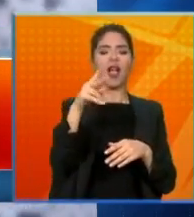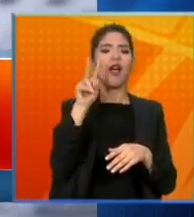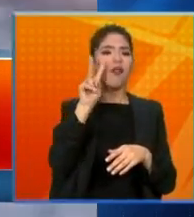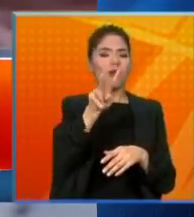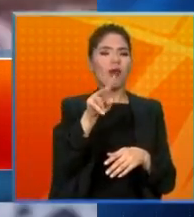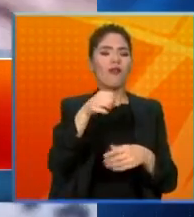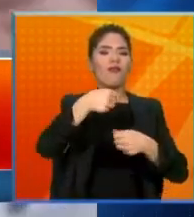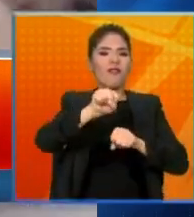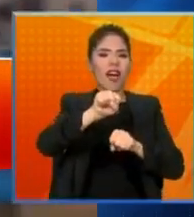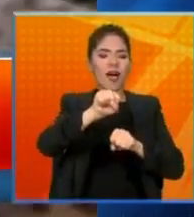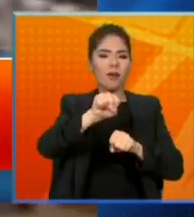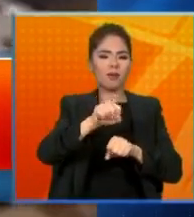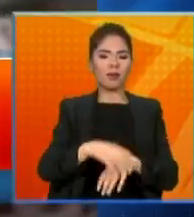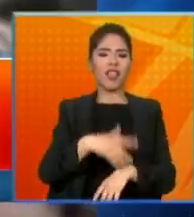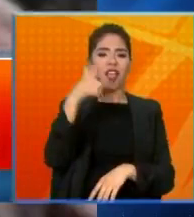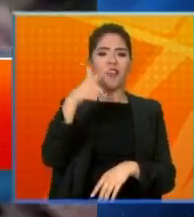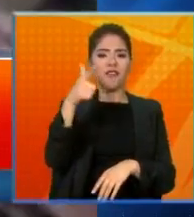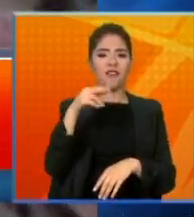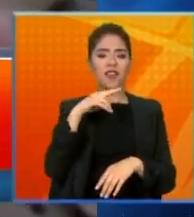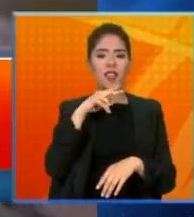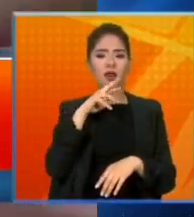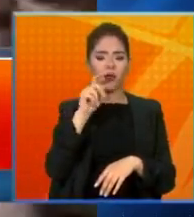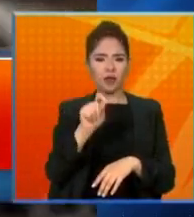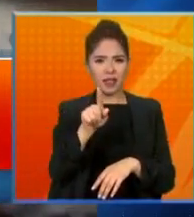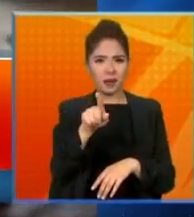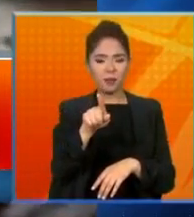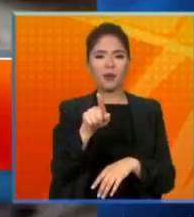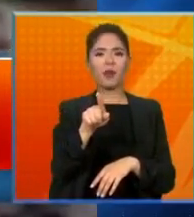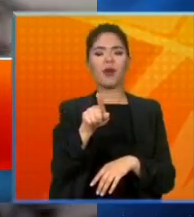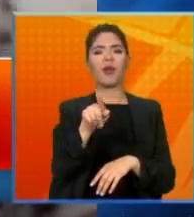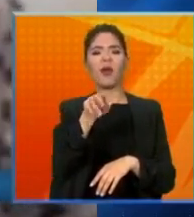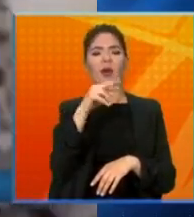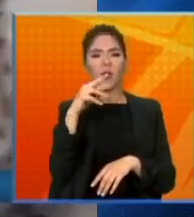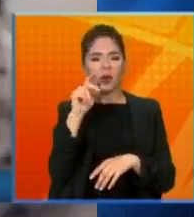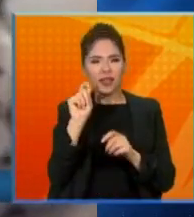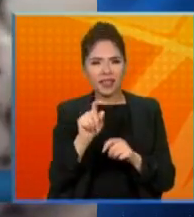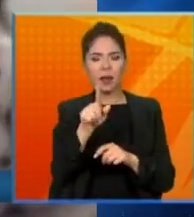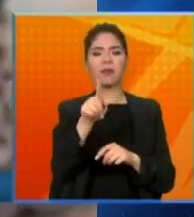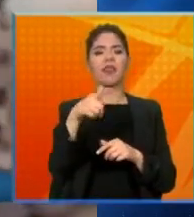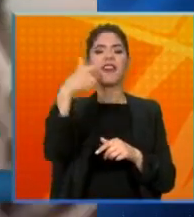Kardeşinin videosunu gürücükleriyle sabote ediyor.